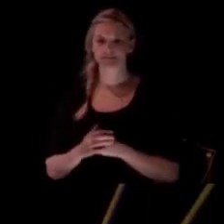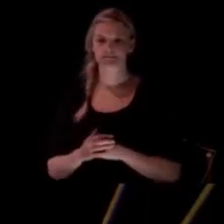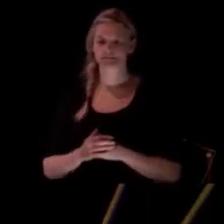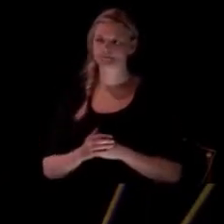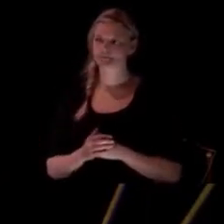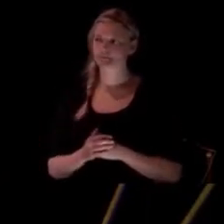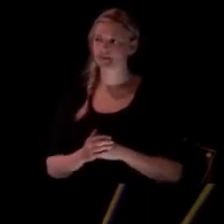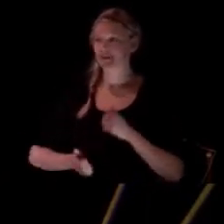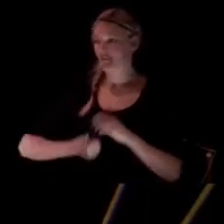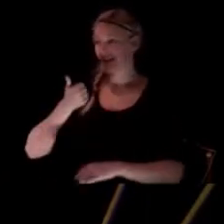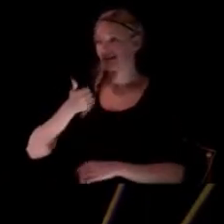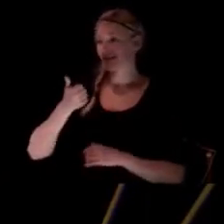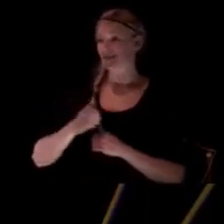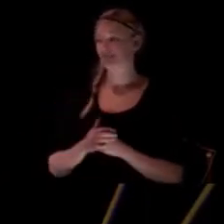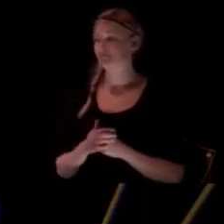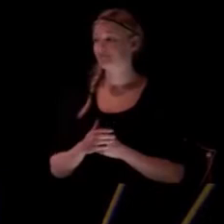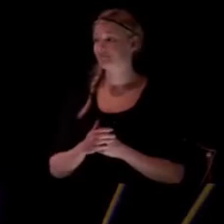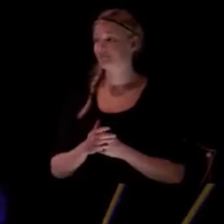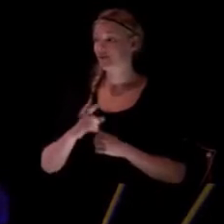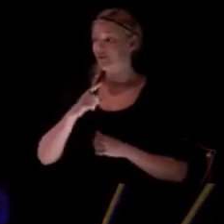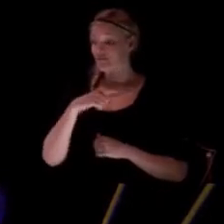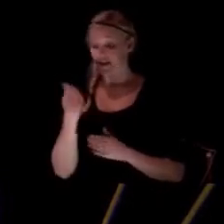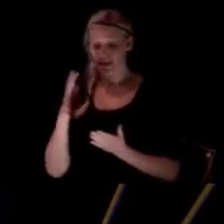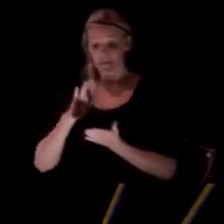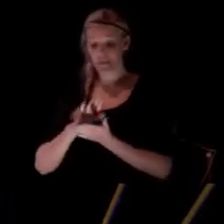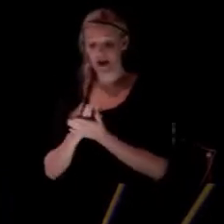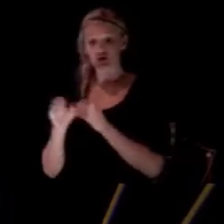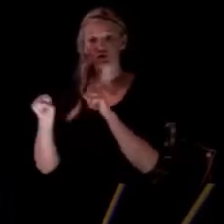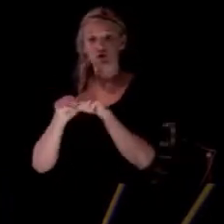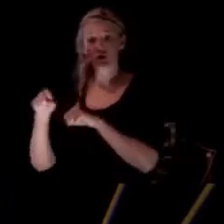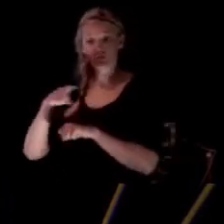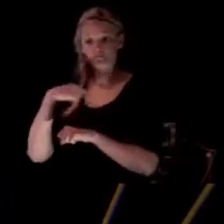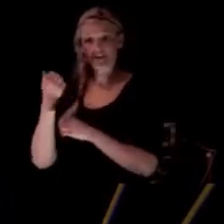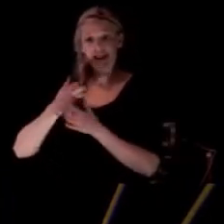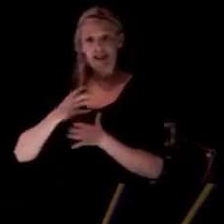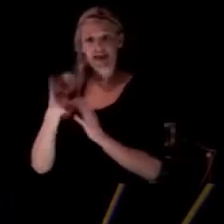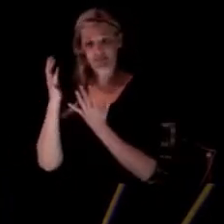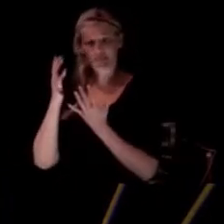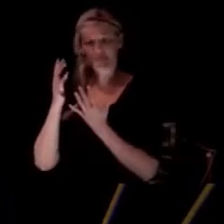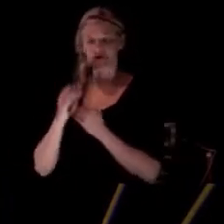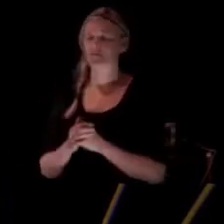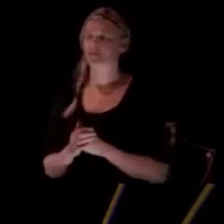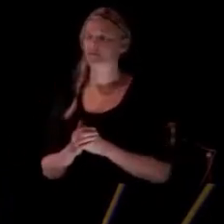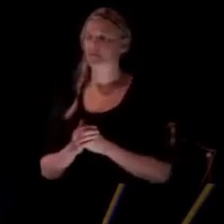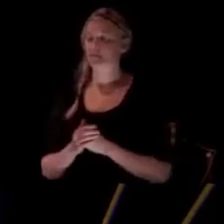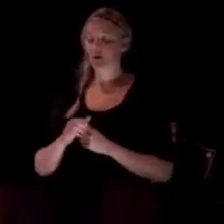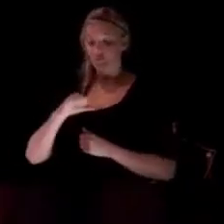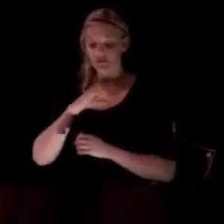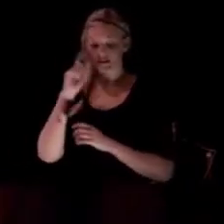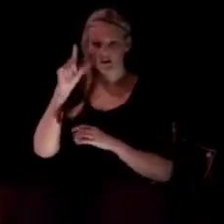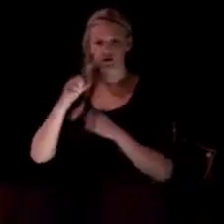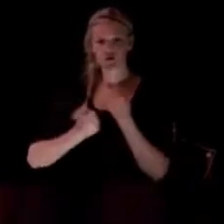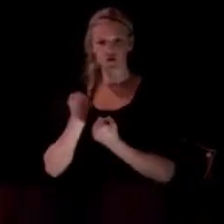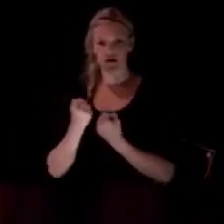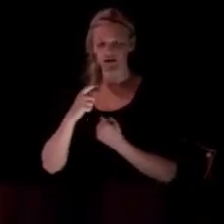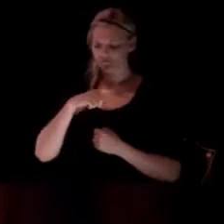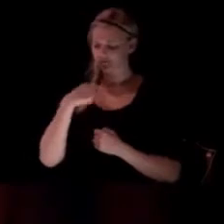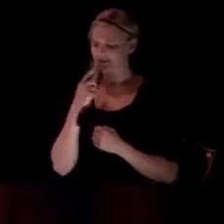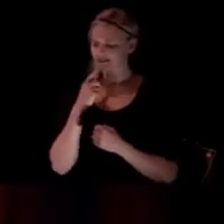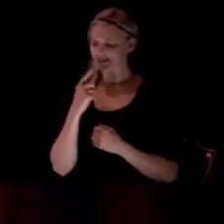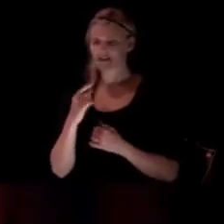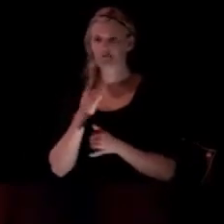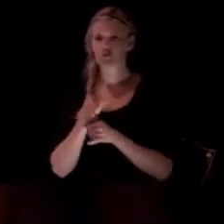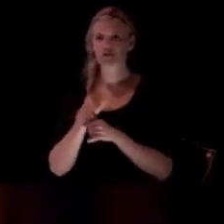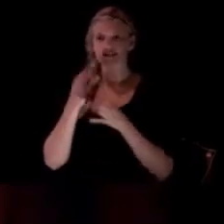Det er det viktigste, egentlig. At vi med å styre vårt eget liv. Og for å kunne gjøre det, så må vi kunne si